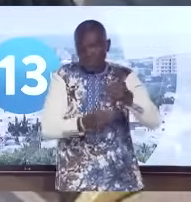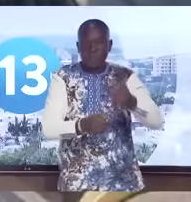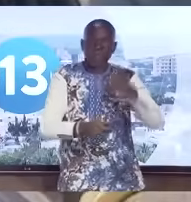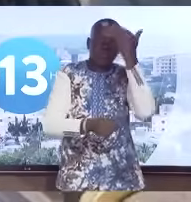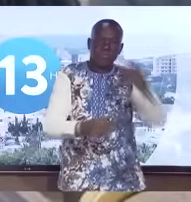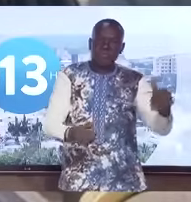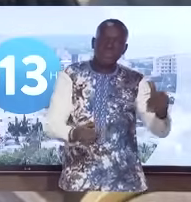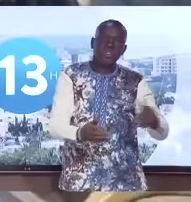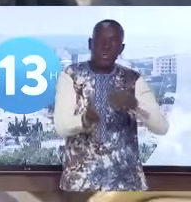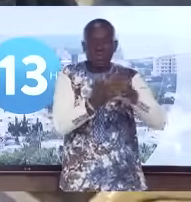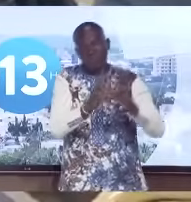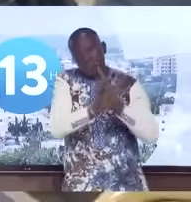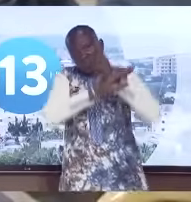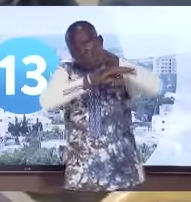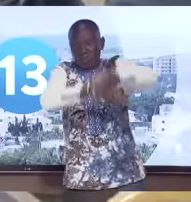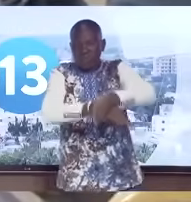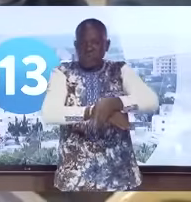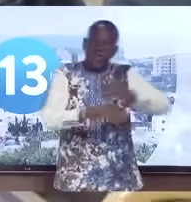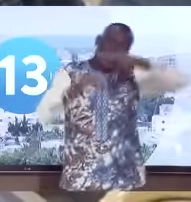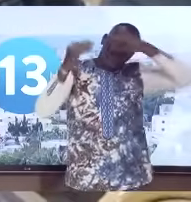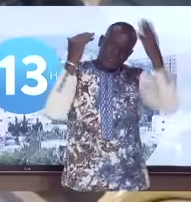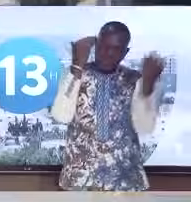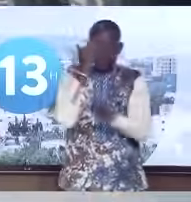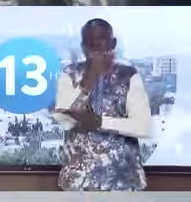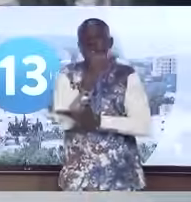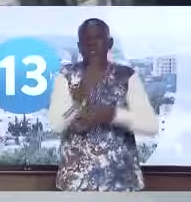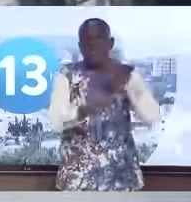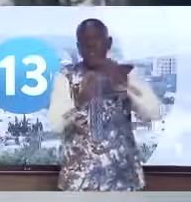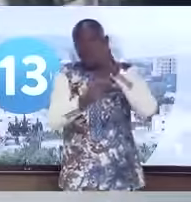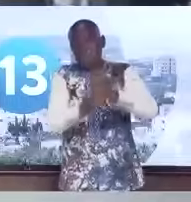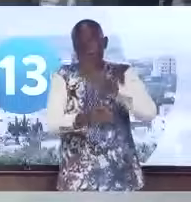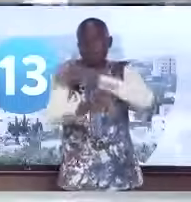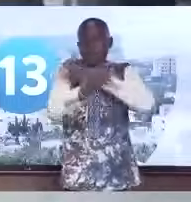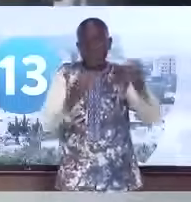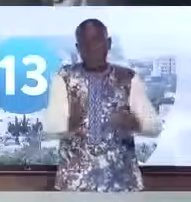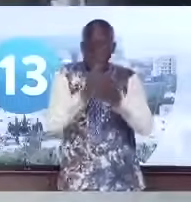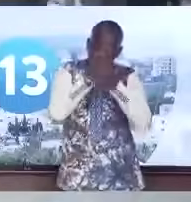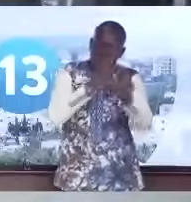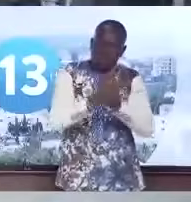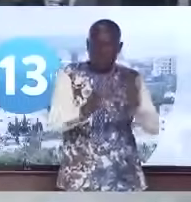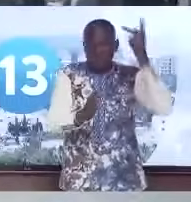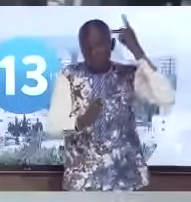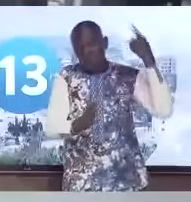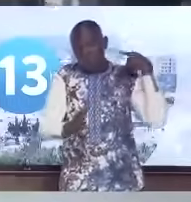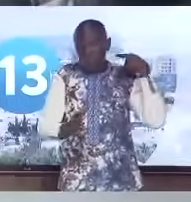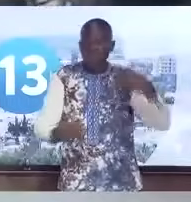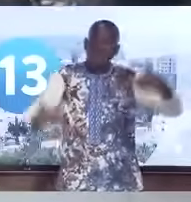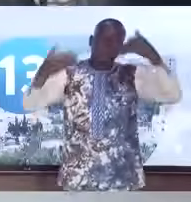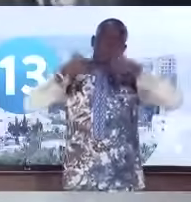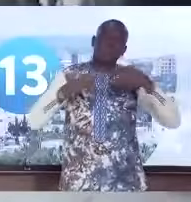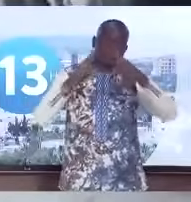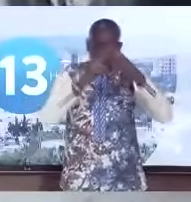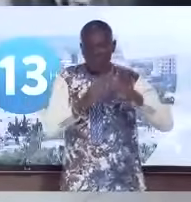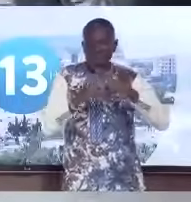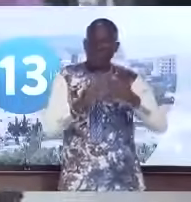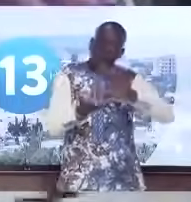enfants victimes de violences et de maltraitances, et surtout des activités de renforcement des compétences parentales pour avoir des relations